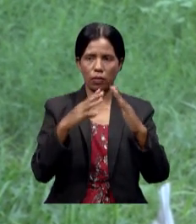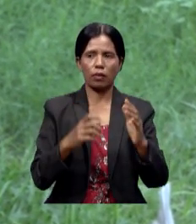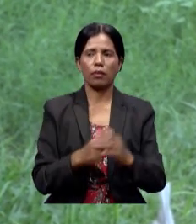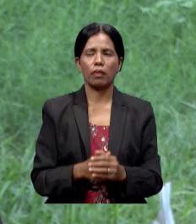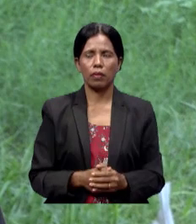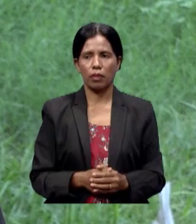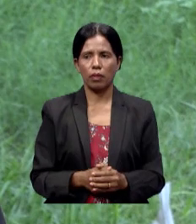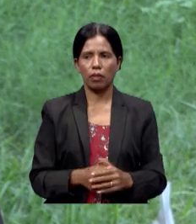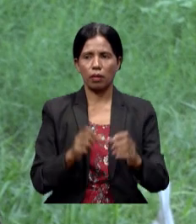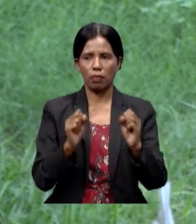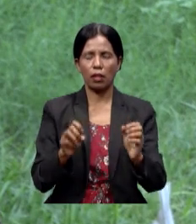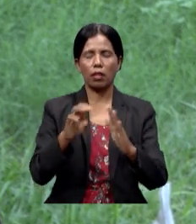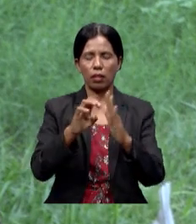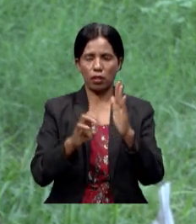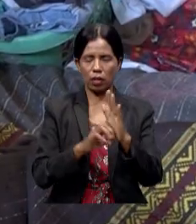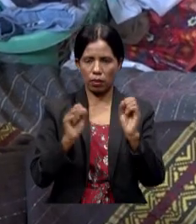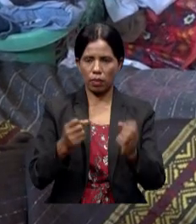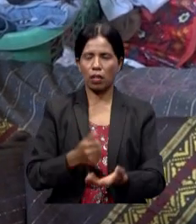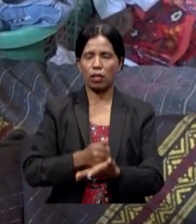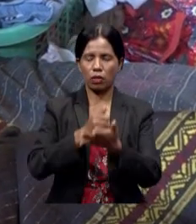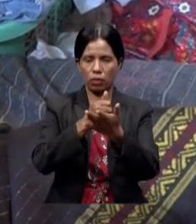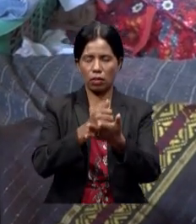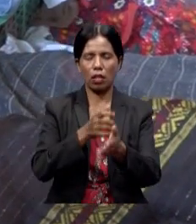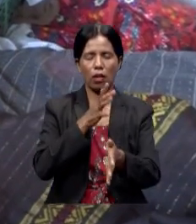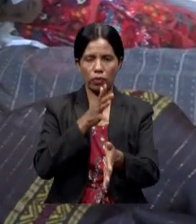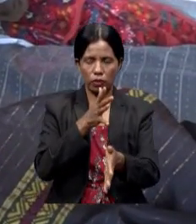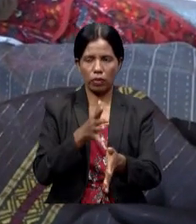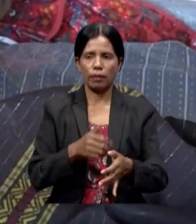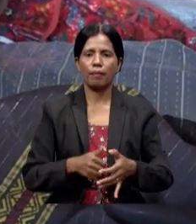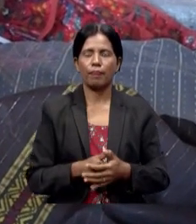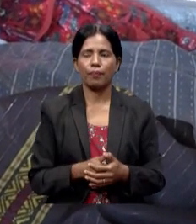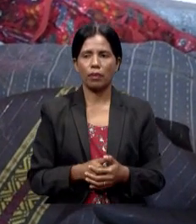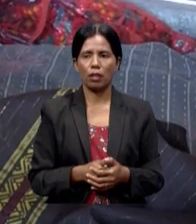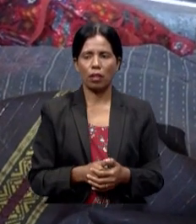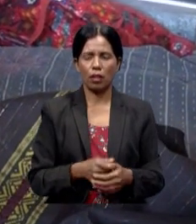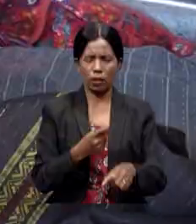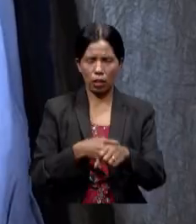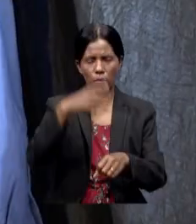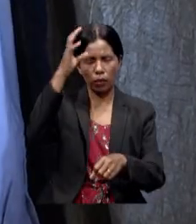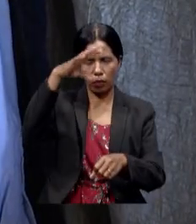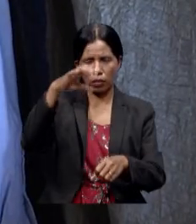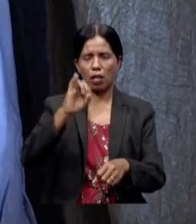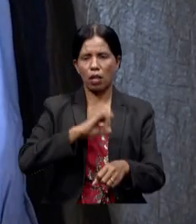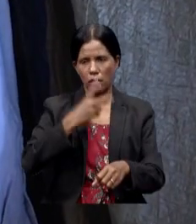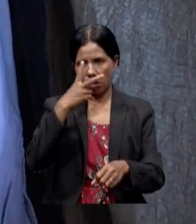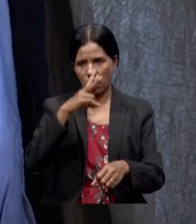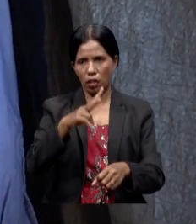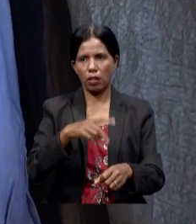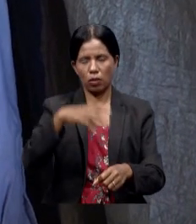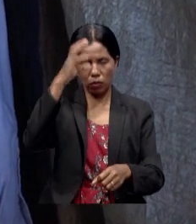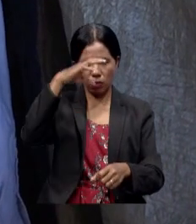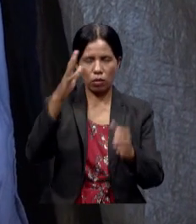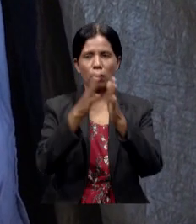bele istaru bele tomata netik itu amba nia. Sim, kalau tempu udang hawa nuin dunia buti mena sini kondisang tamba udang